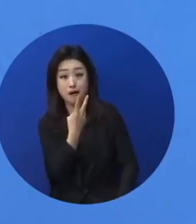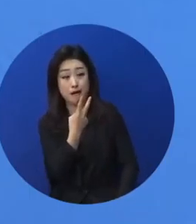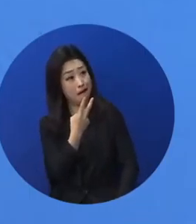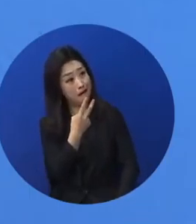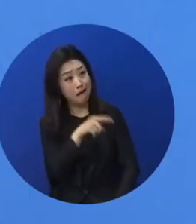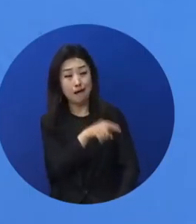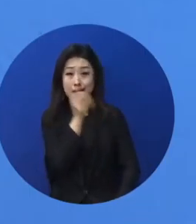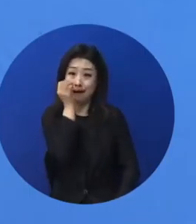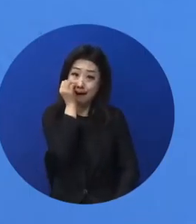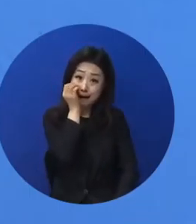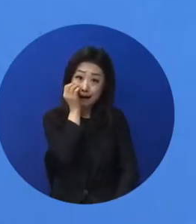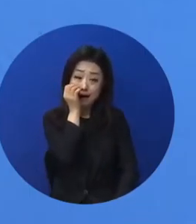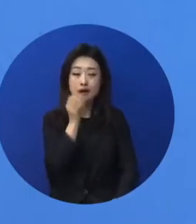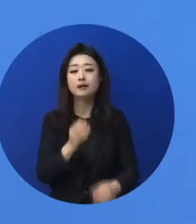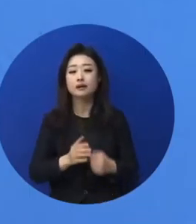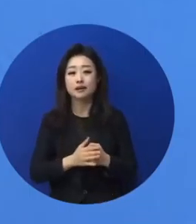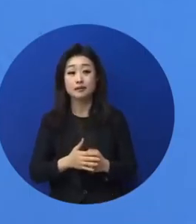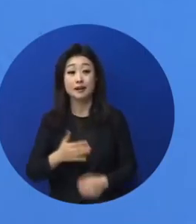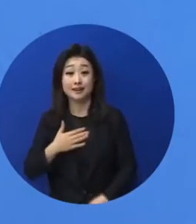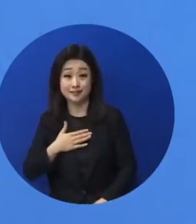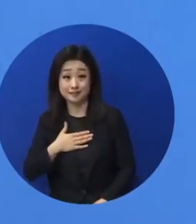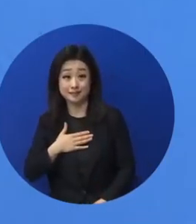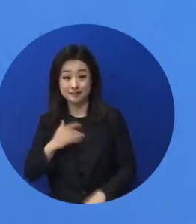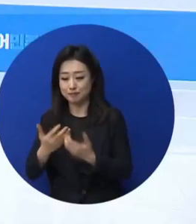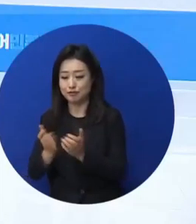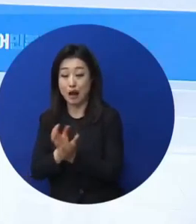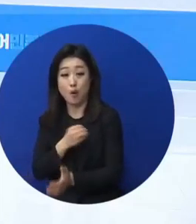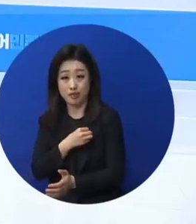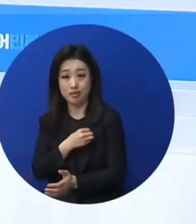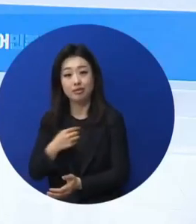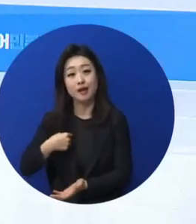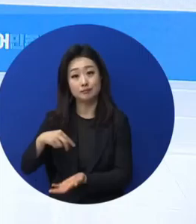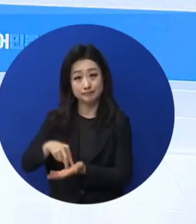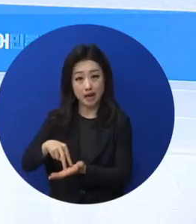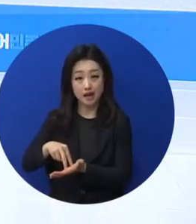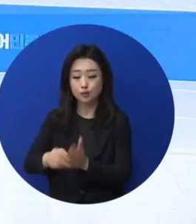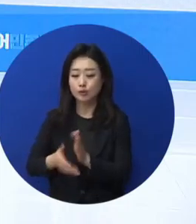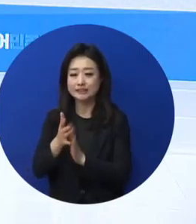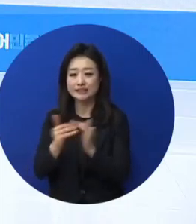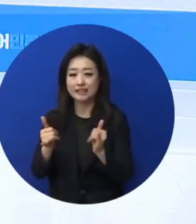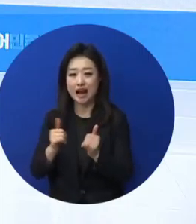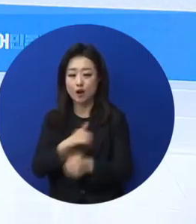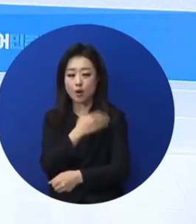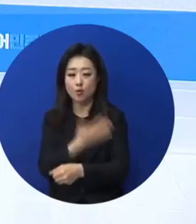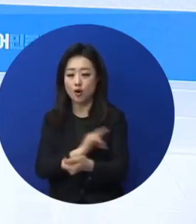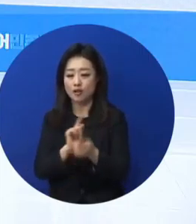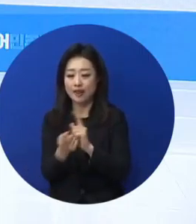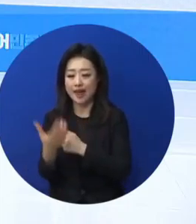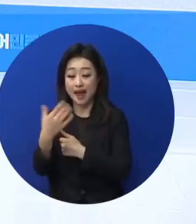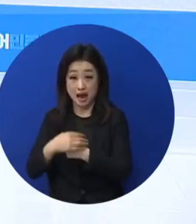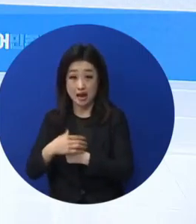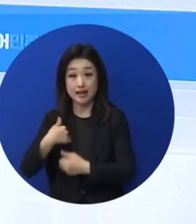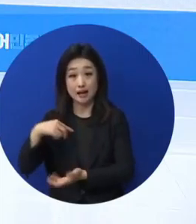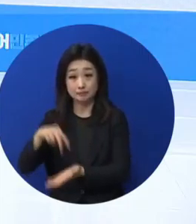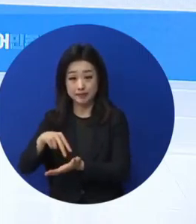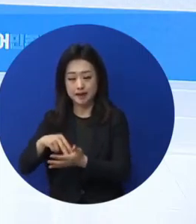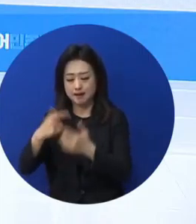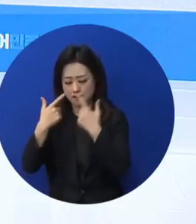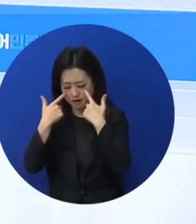말입니다. 그런 부분에 대해서는 저희들은 제가 민주당 당원으로서도 그리고 시장 권한대행으로서 역할을 할 때도 분명하게 말씀을